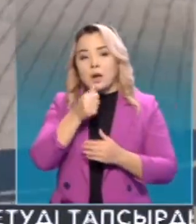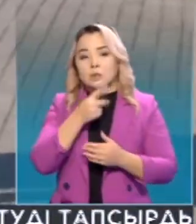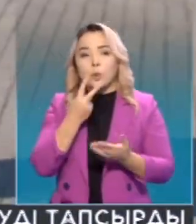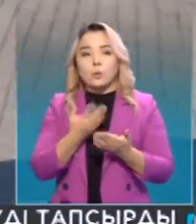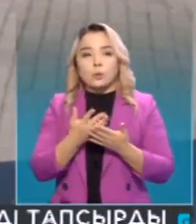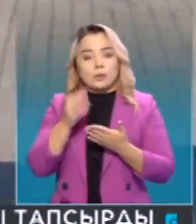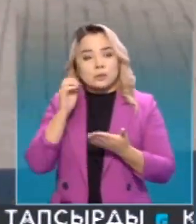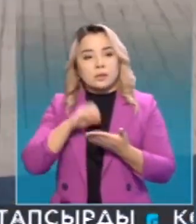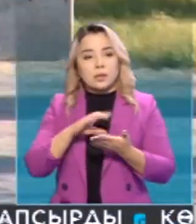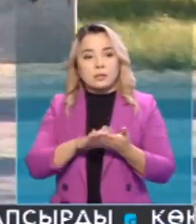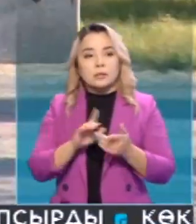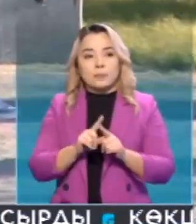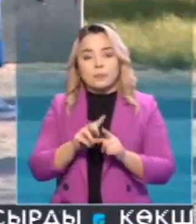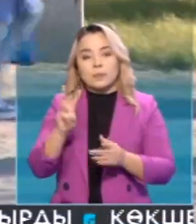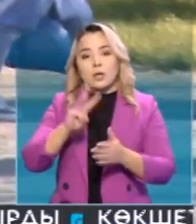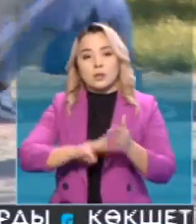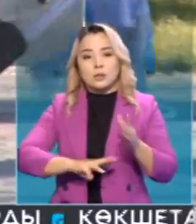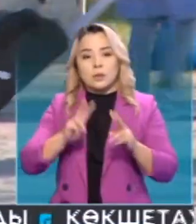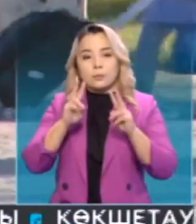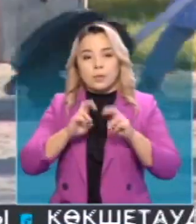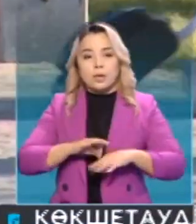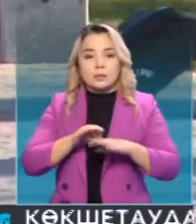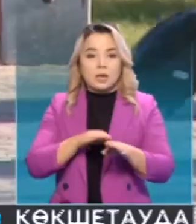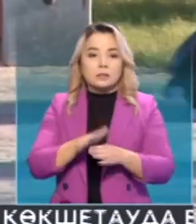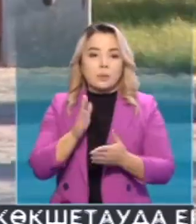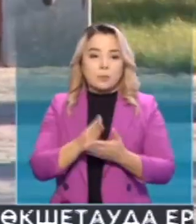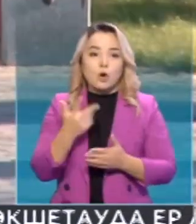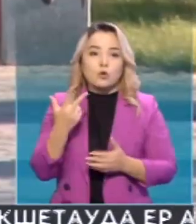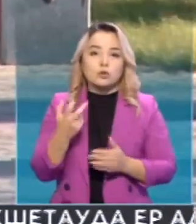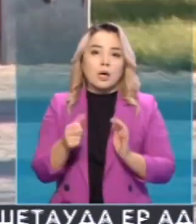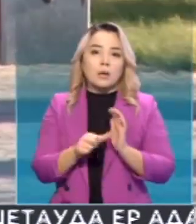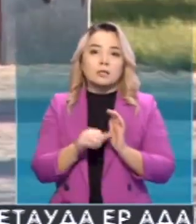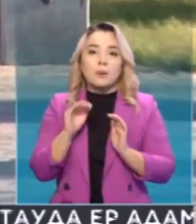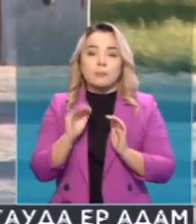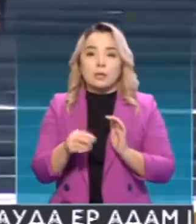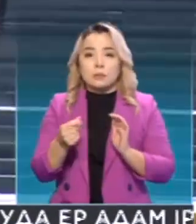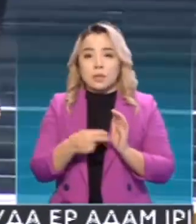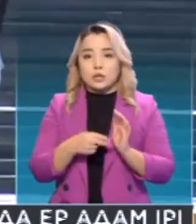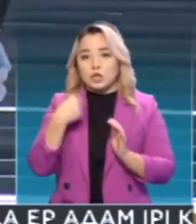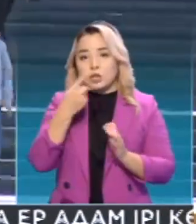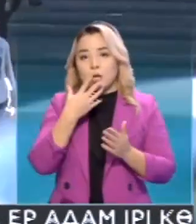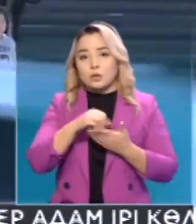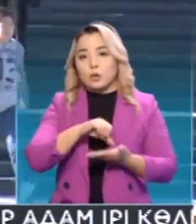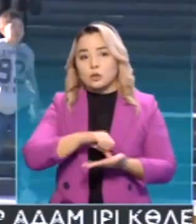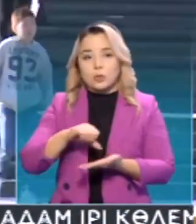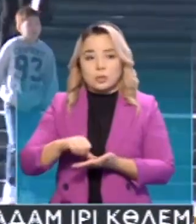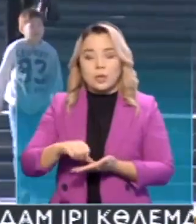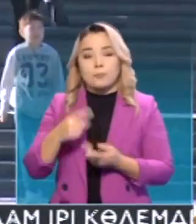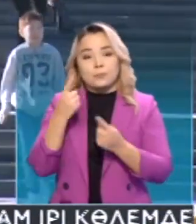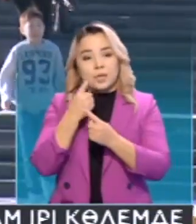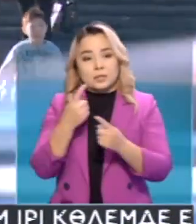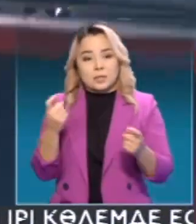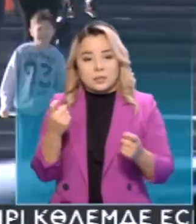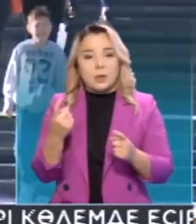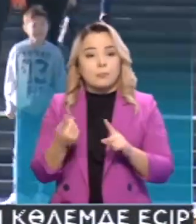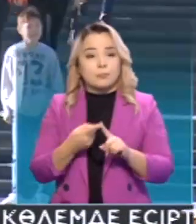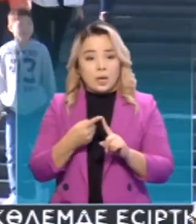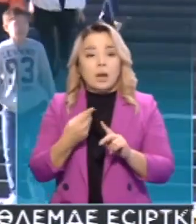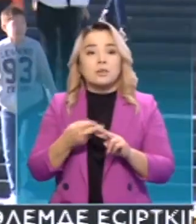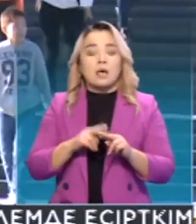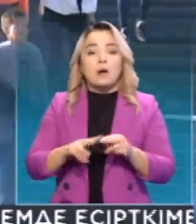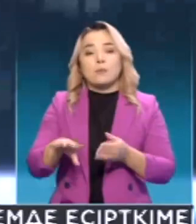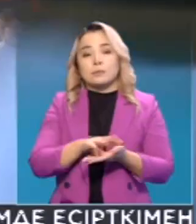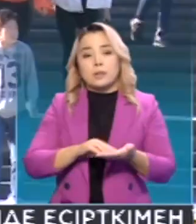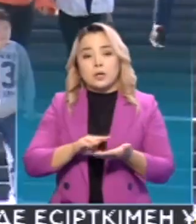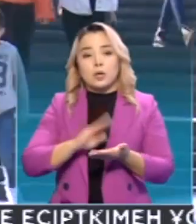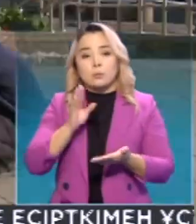есептік көрсеткішке дейін айыппұл қарастырылған. Бұл 306 мың теңге. Жеке тұлғаларға бірінші ескерту беріледі. Ал жағдай